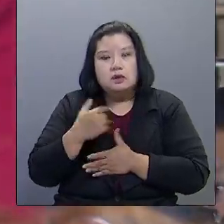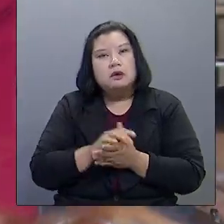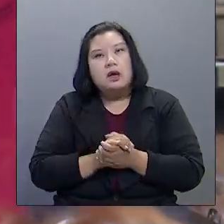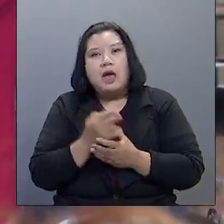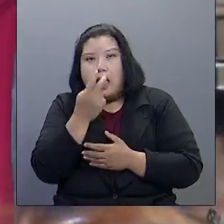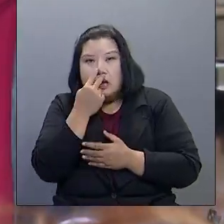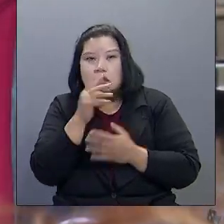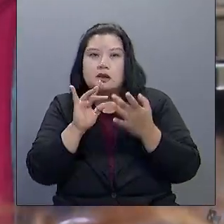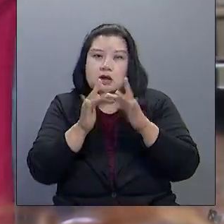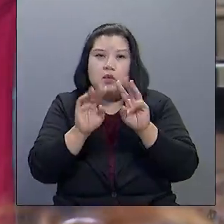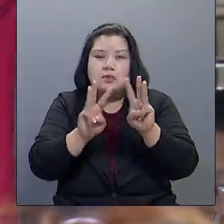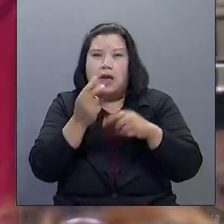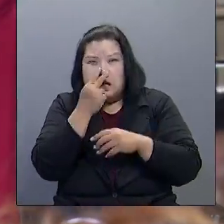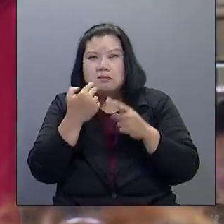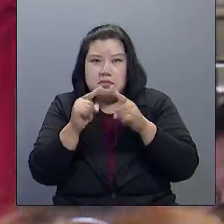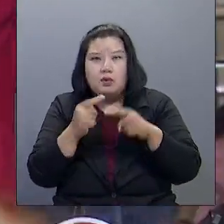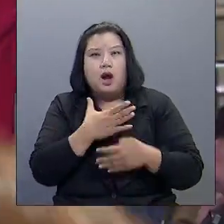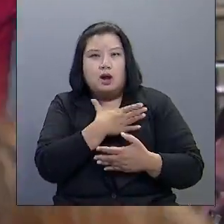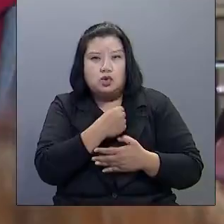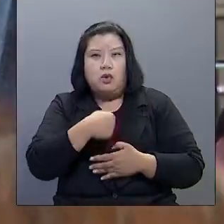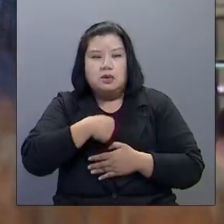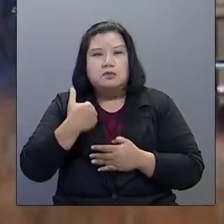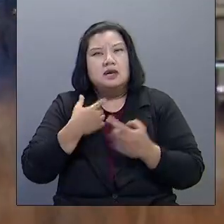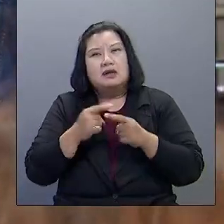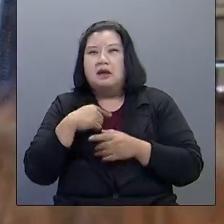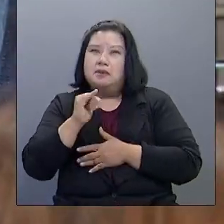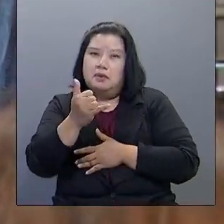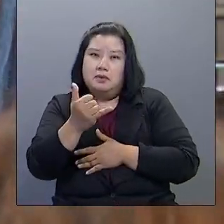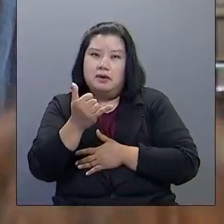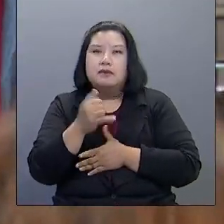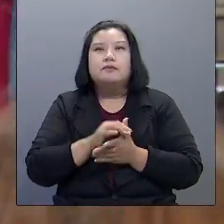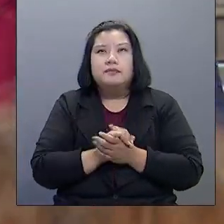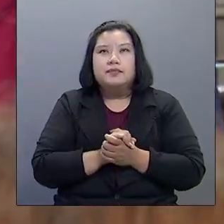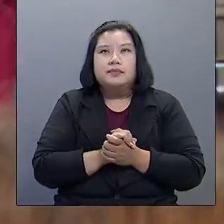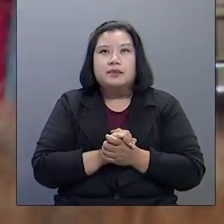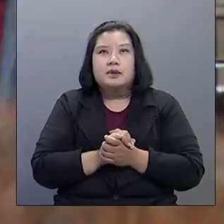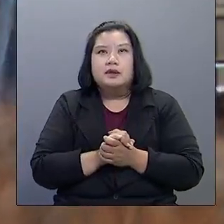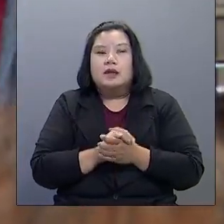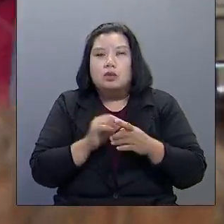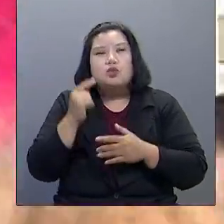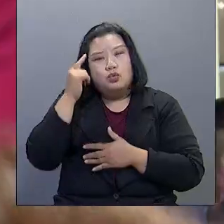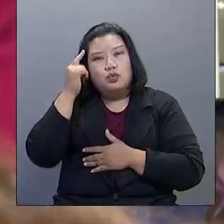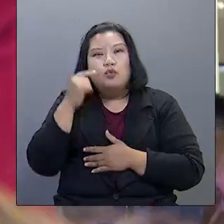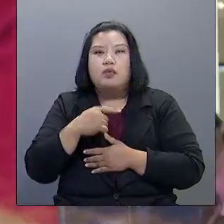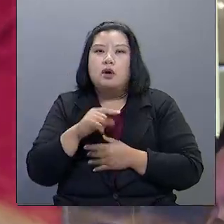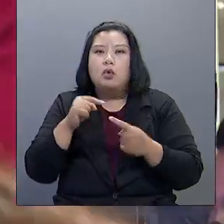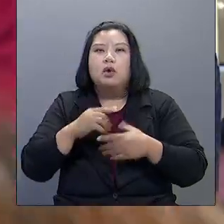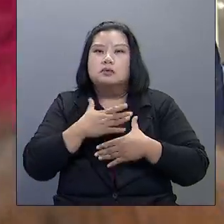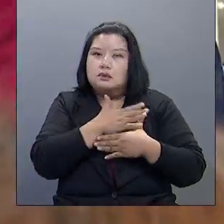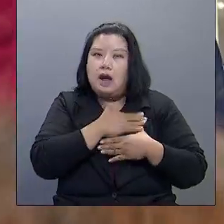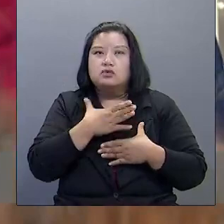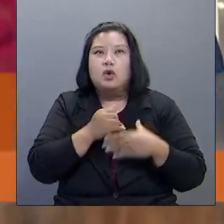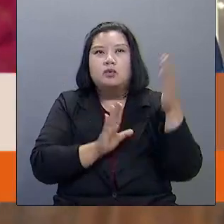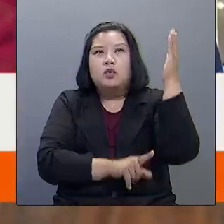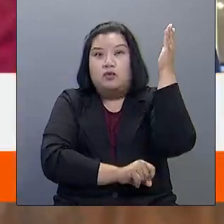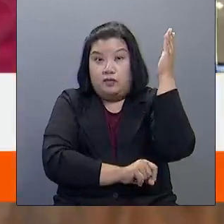เงี้ย ครับแต่ว่าที่ผ่านมาเนี่ยก็ไม่เบานะ ไม่เบาเลย คือเขาทำให้เรามั่นใจมาตลอดเลยแฟน ๆมันสนุก